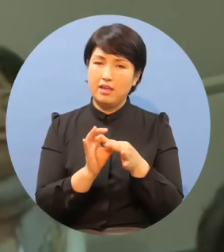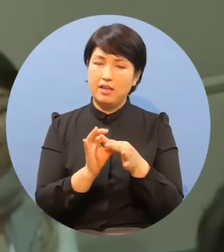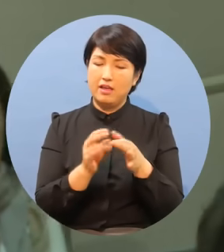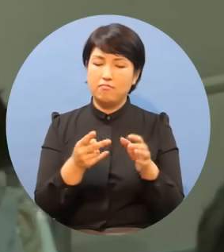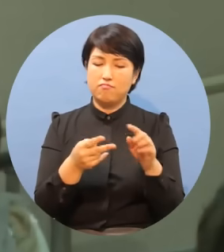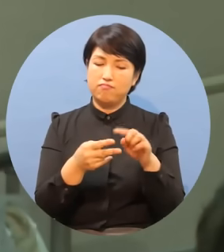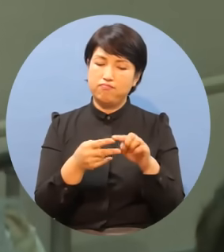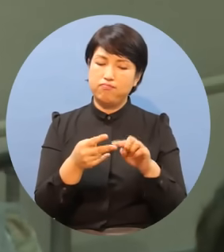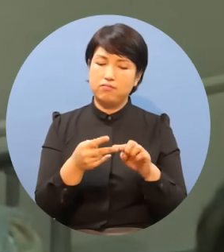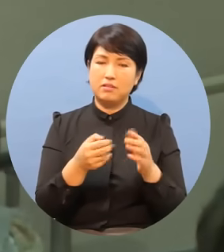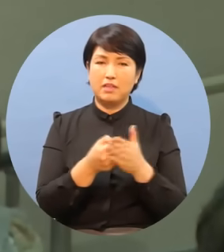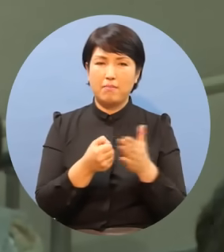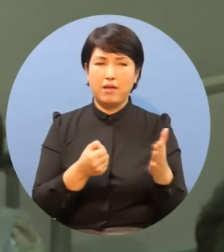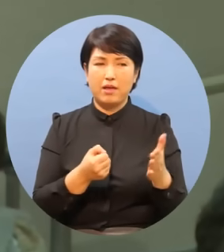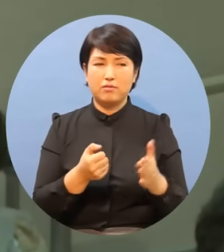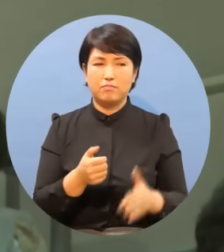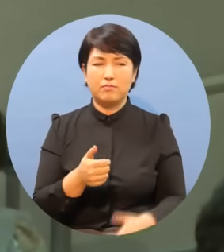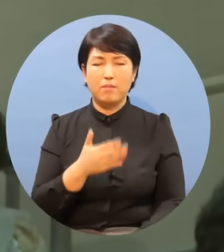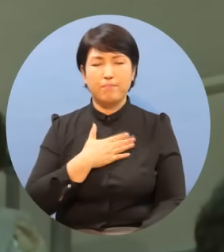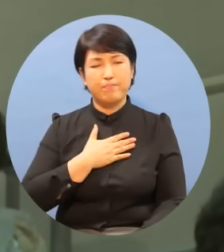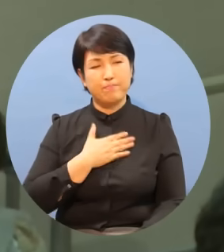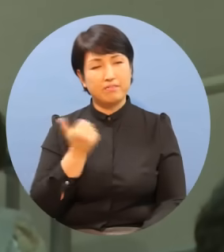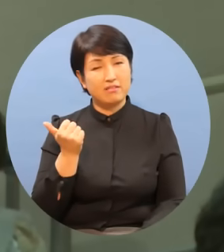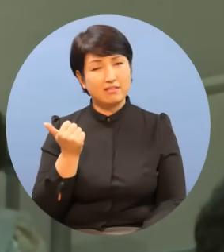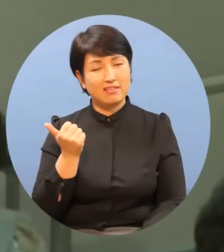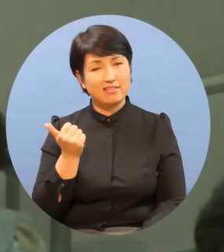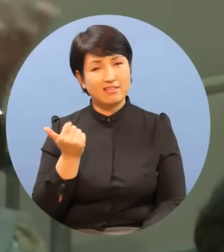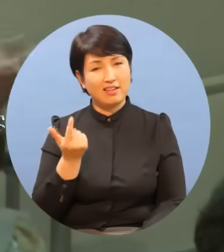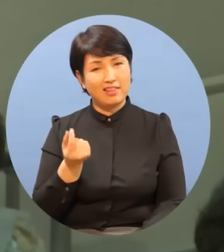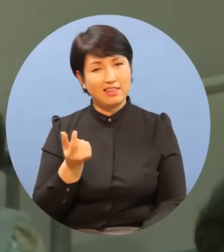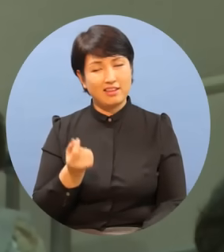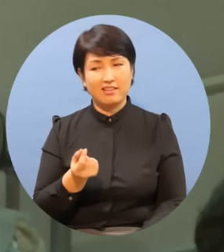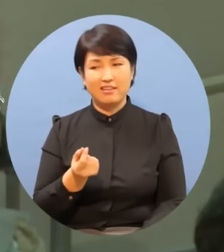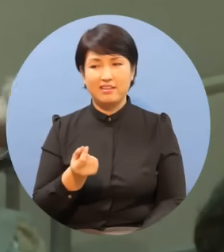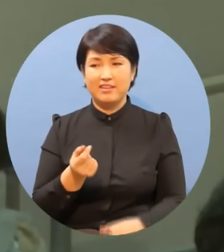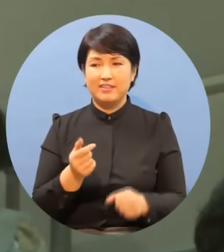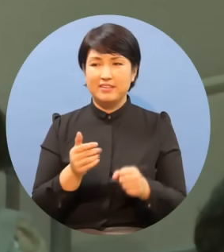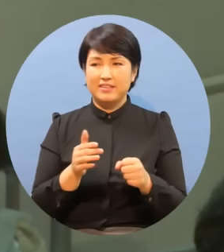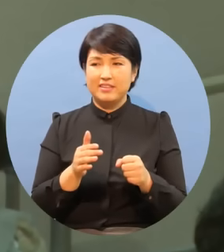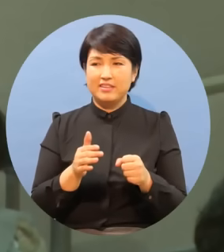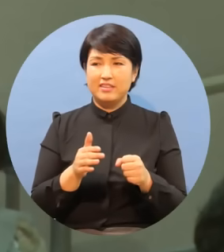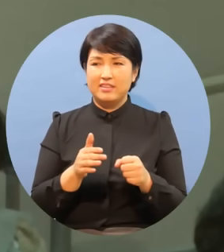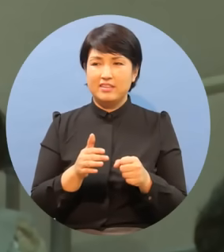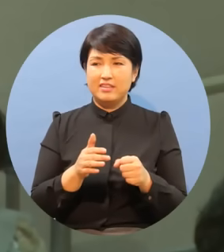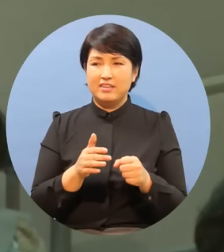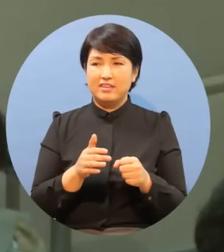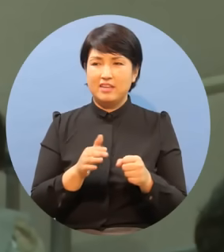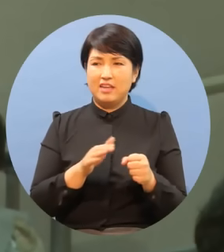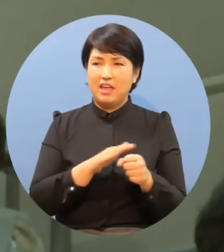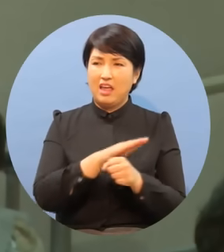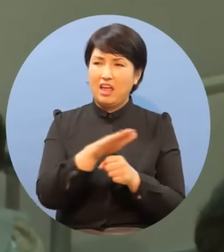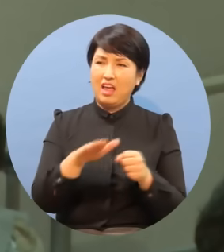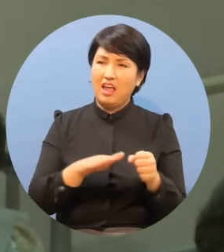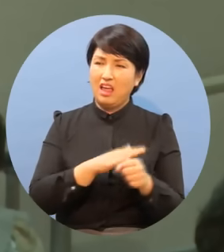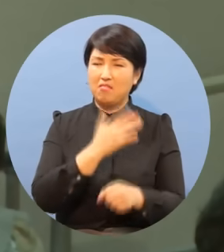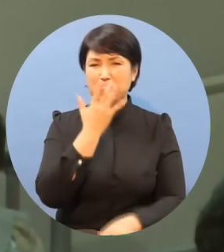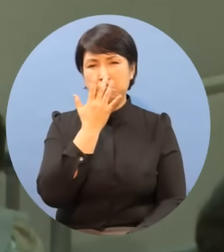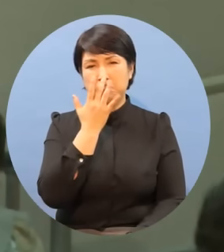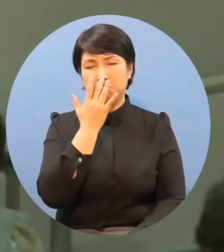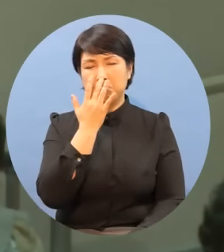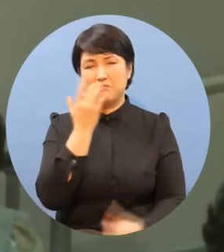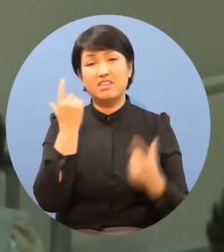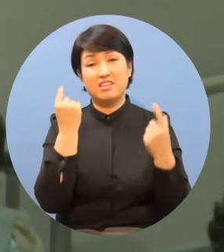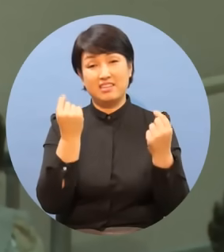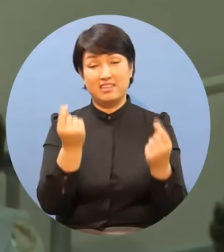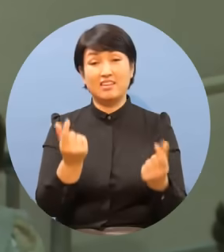굉장히 좀 권태기라면 권태기라 해야 되나, 아니면 어떤 애정 자체가 아주 일상화돼 버리는, 네, 그런 현상이 되는 것